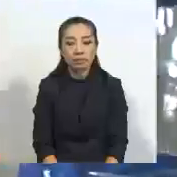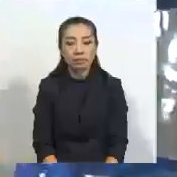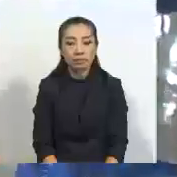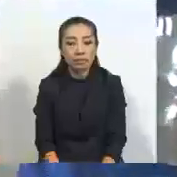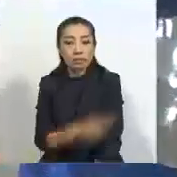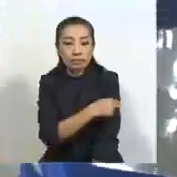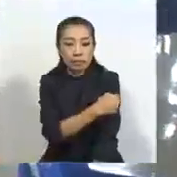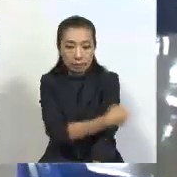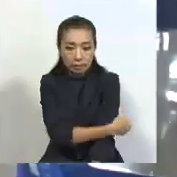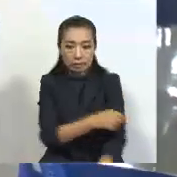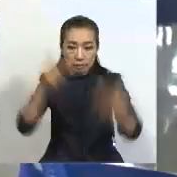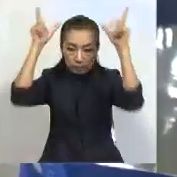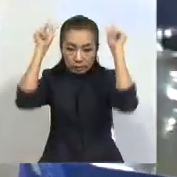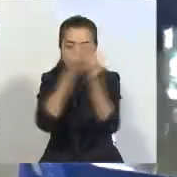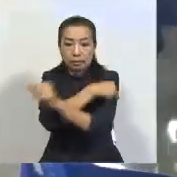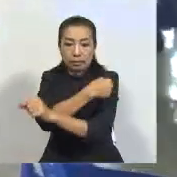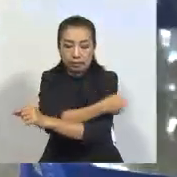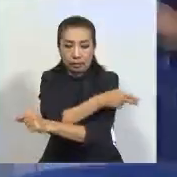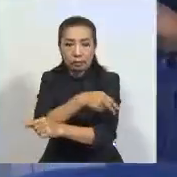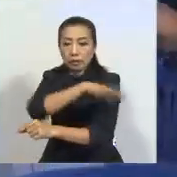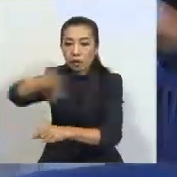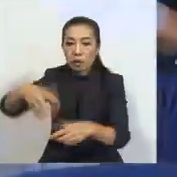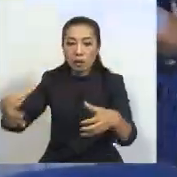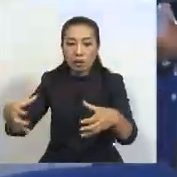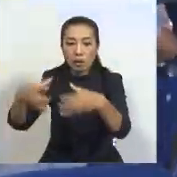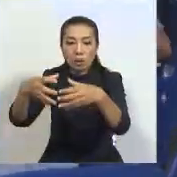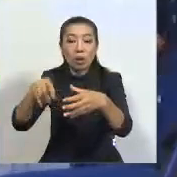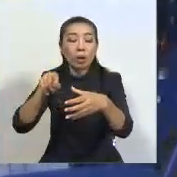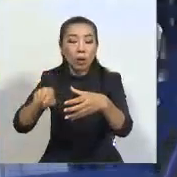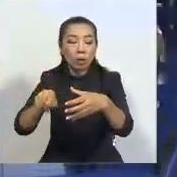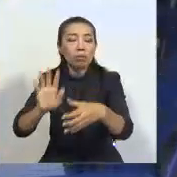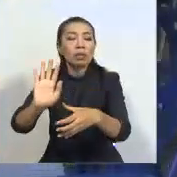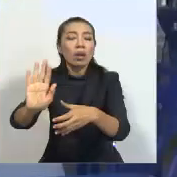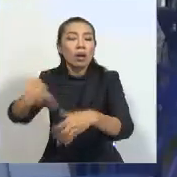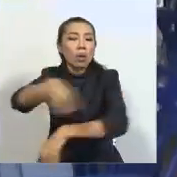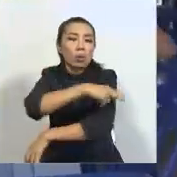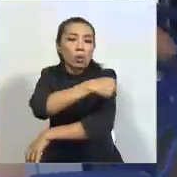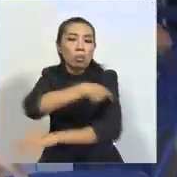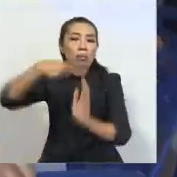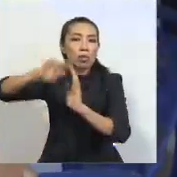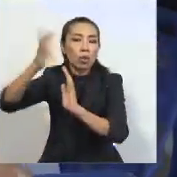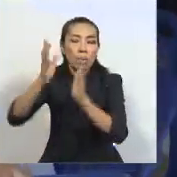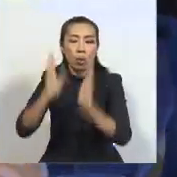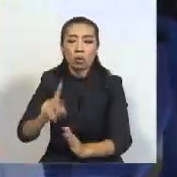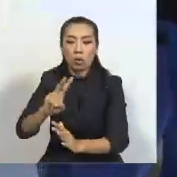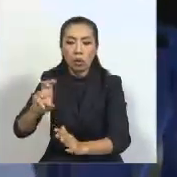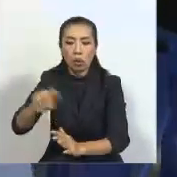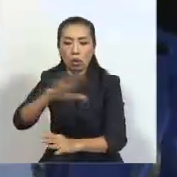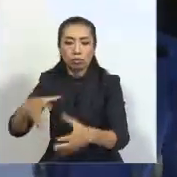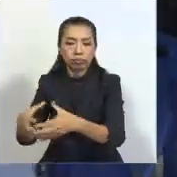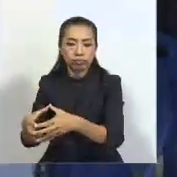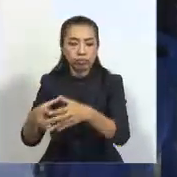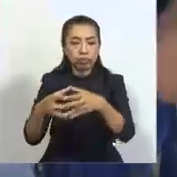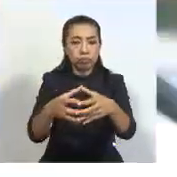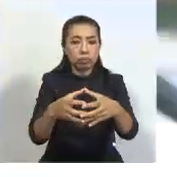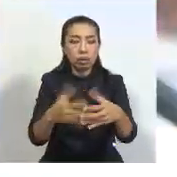างคณะแพทย์และพยาบาลรวมถึงเจ้าหน้าที่สาธารณสุขจากโรงพยาบาลรัฐและเอกชนในจังหวัดพิษณุโลกเกือบ200คนค่ะไปร่วม